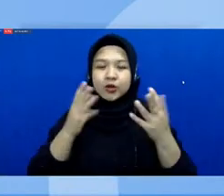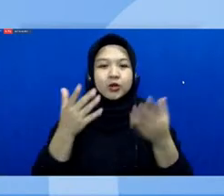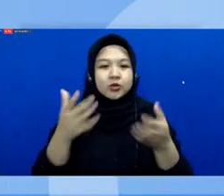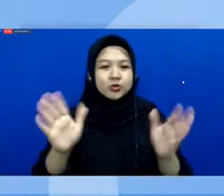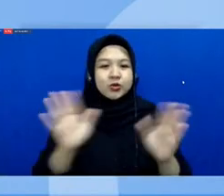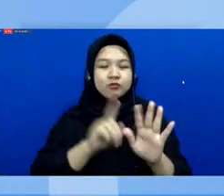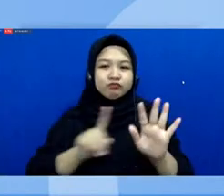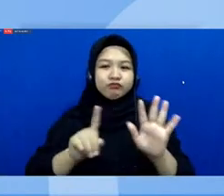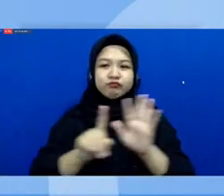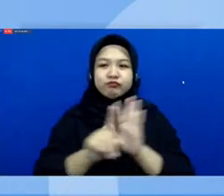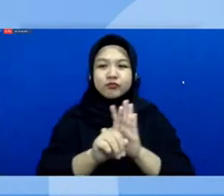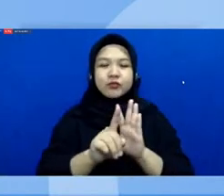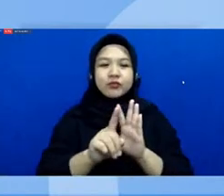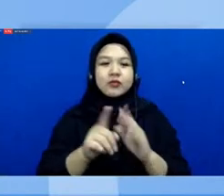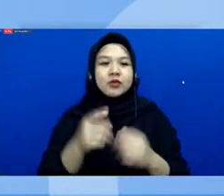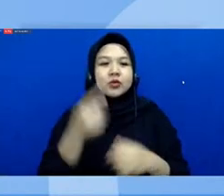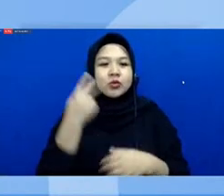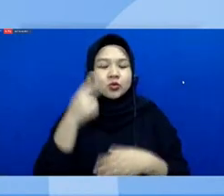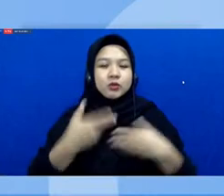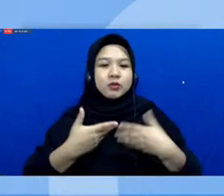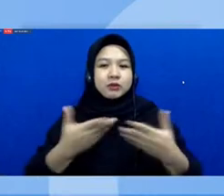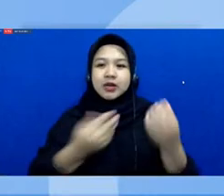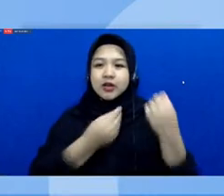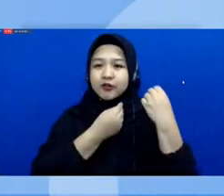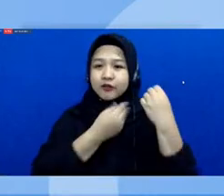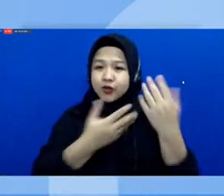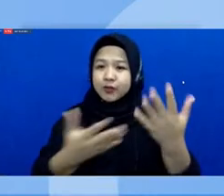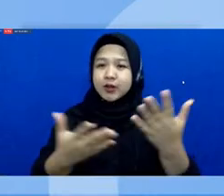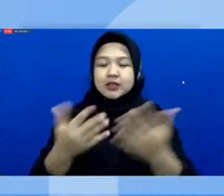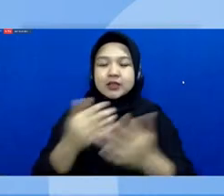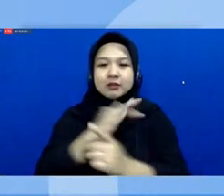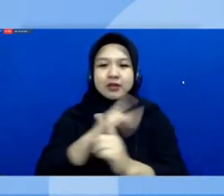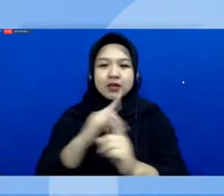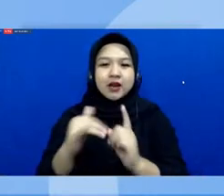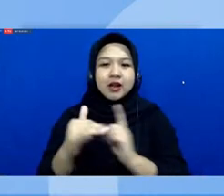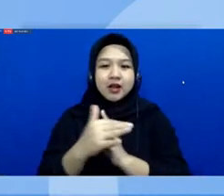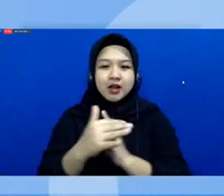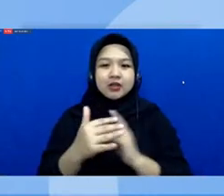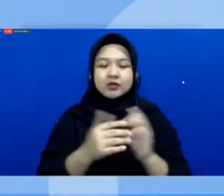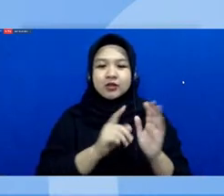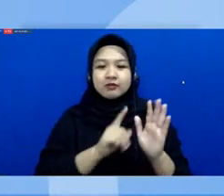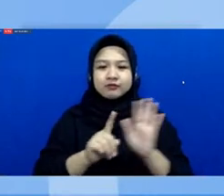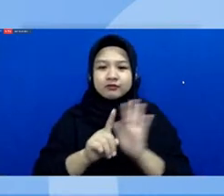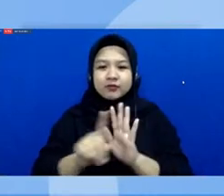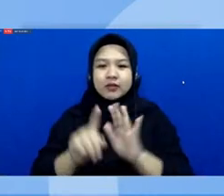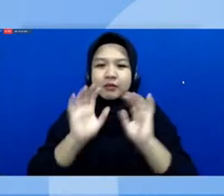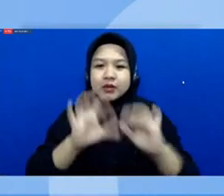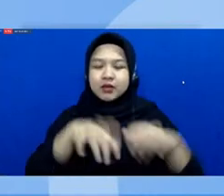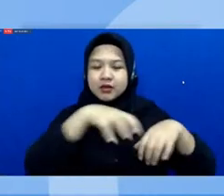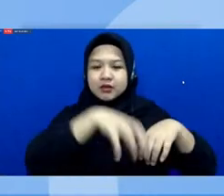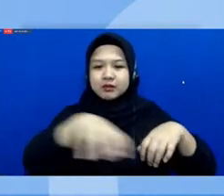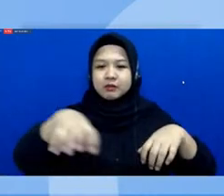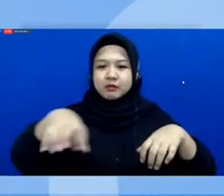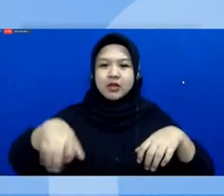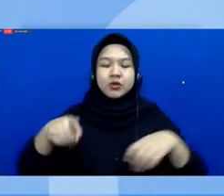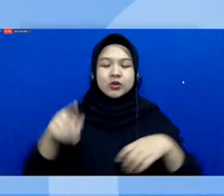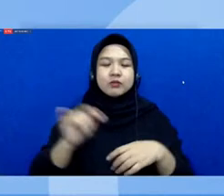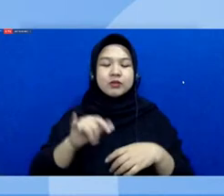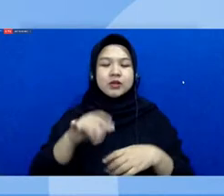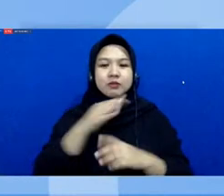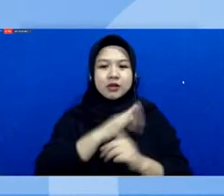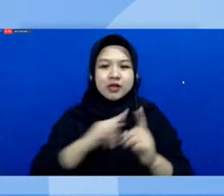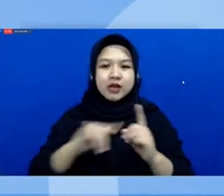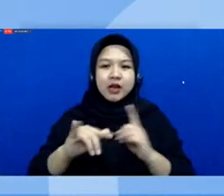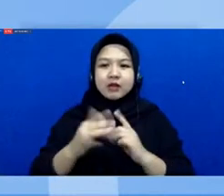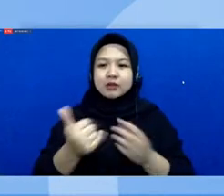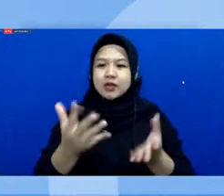ujung tombak, bukan hanya dalam memberikan informasi ya kepada masyarakat, tetapi juga di banyak tempat itu menjadi tempat masyarakat itu